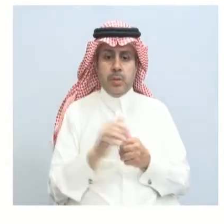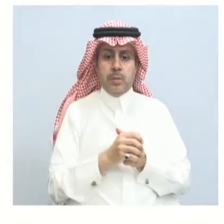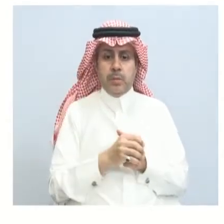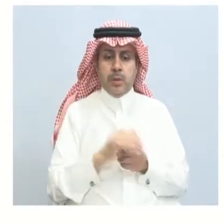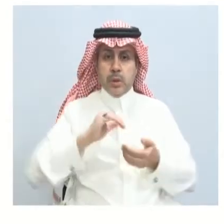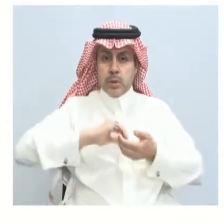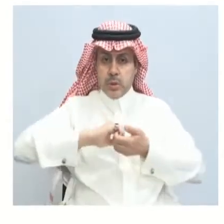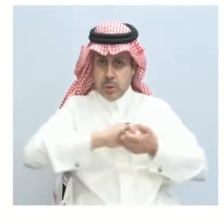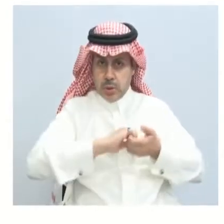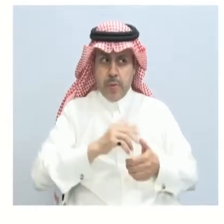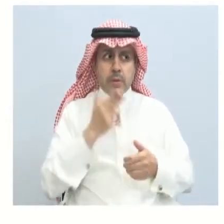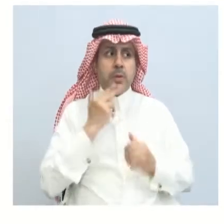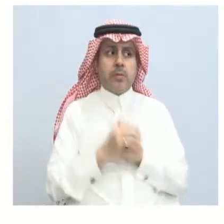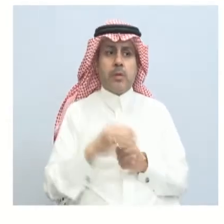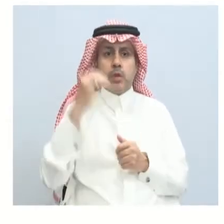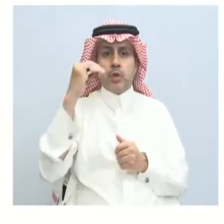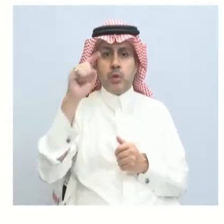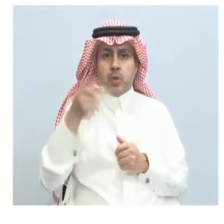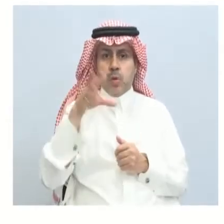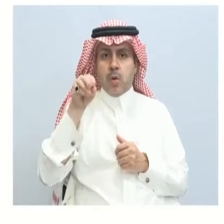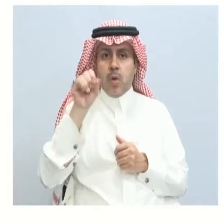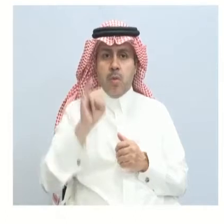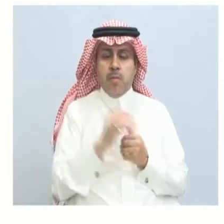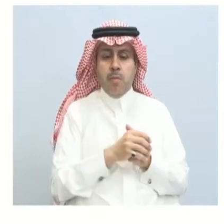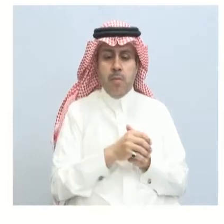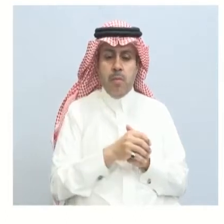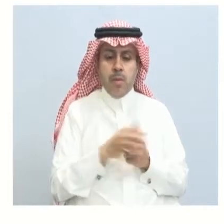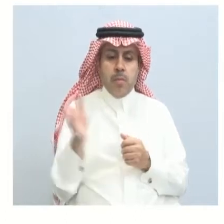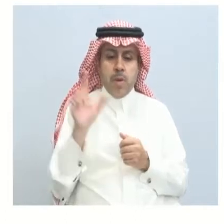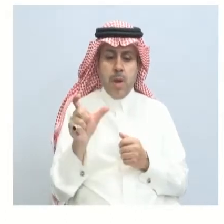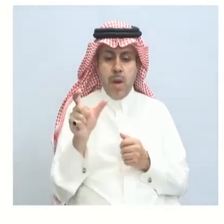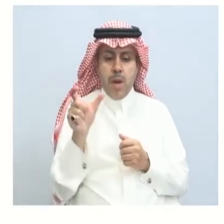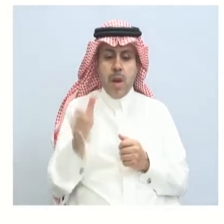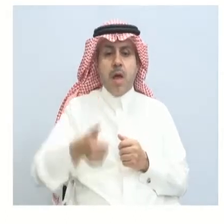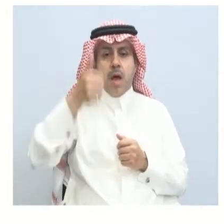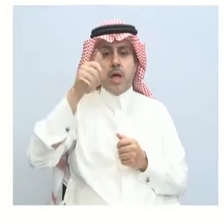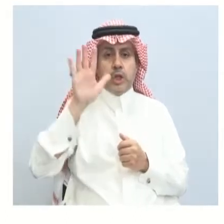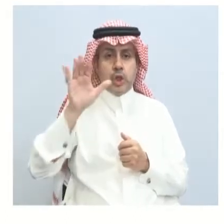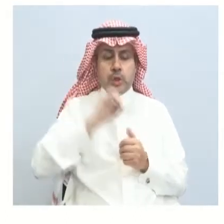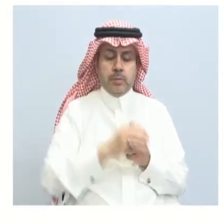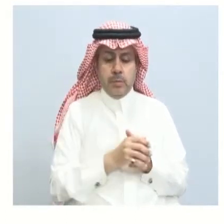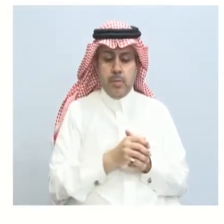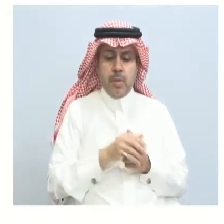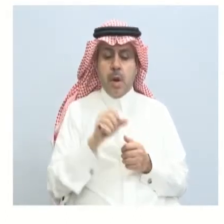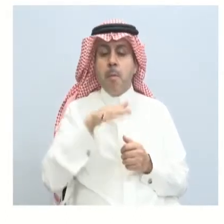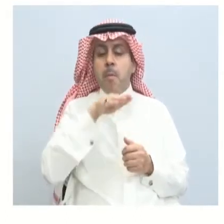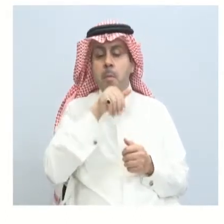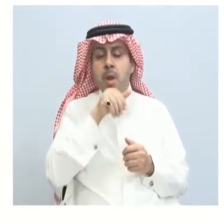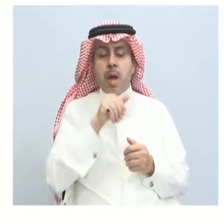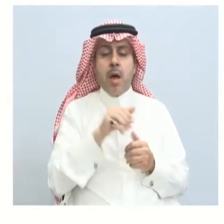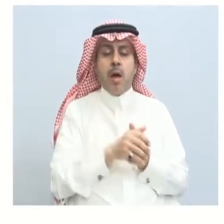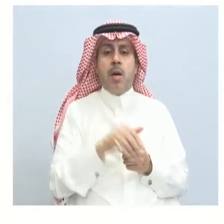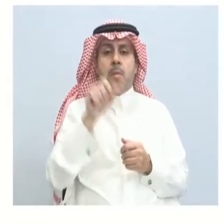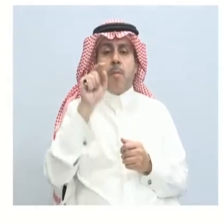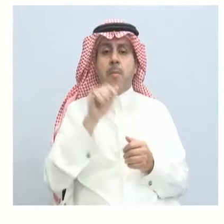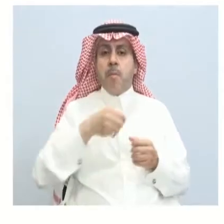هو الصحابي الجليل جرهم بن ناشمثي صلى الله عليه وسلم بانه نويب